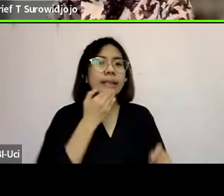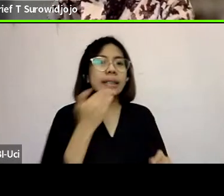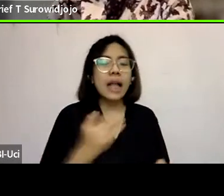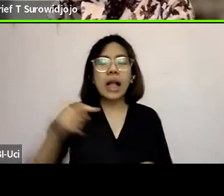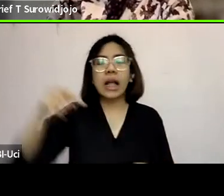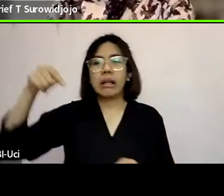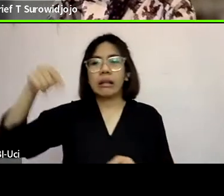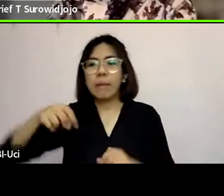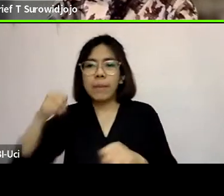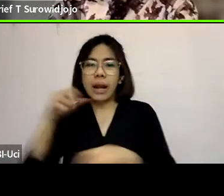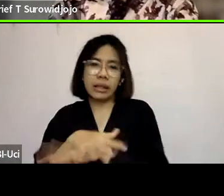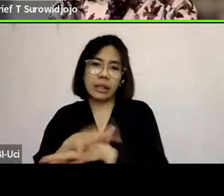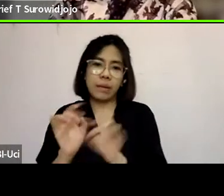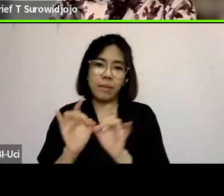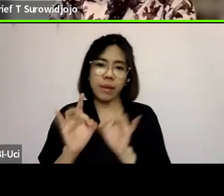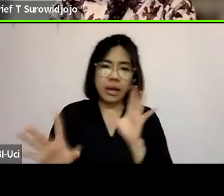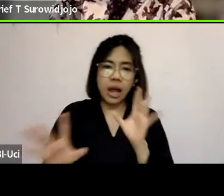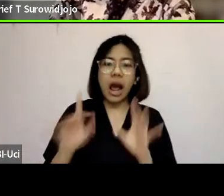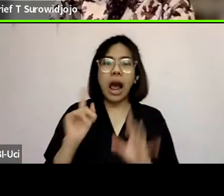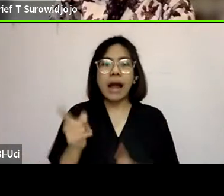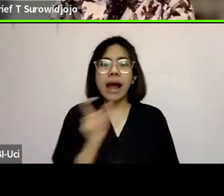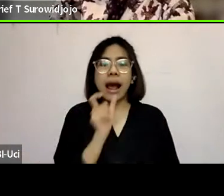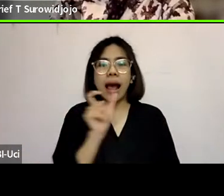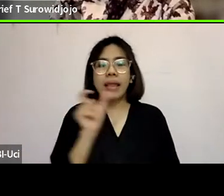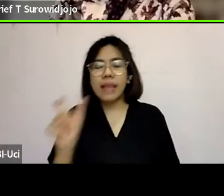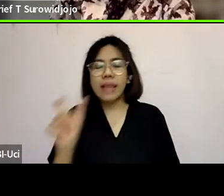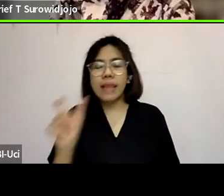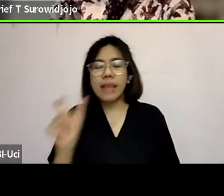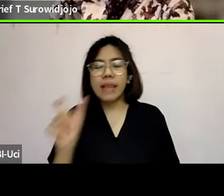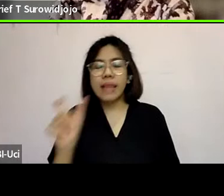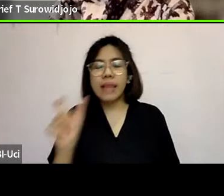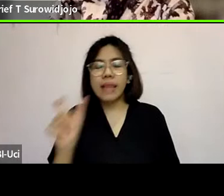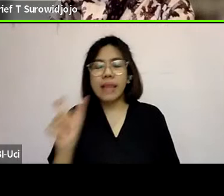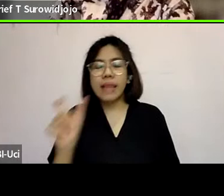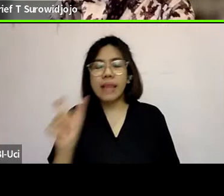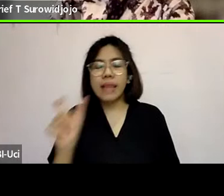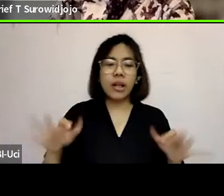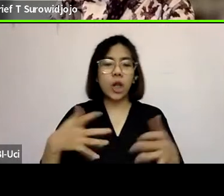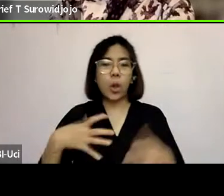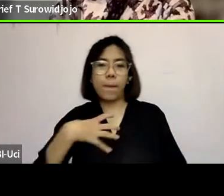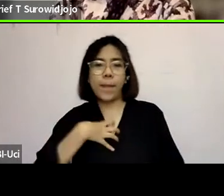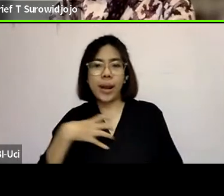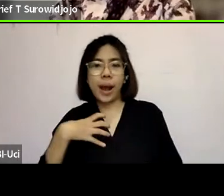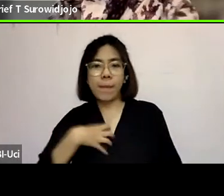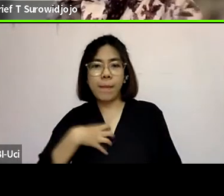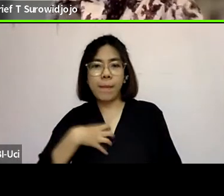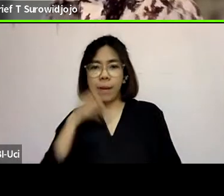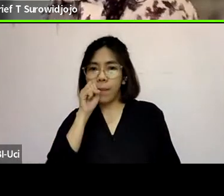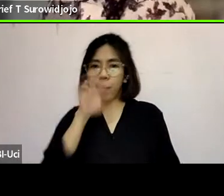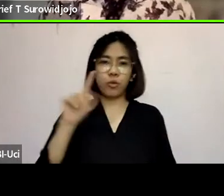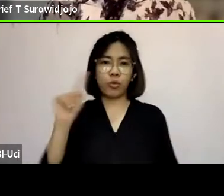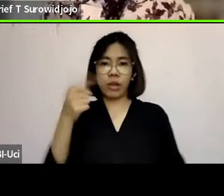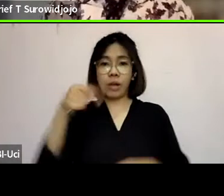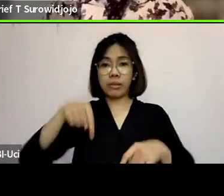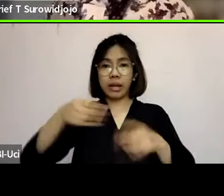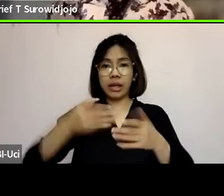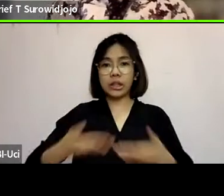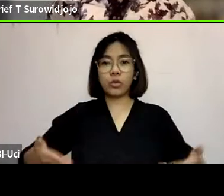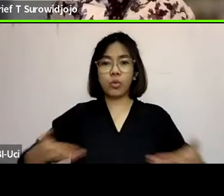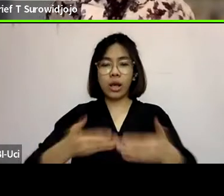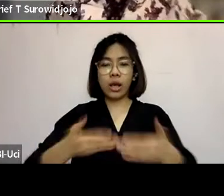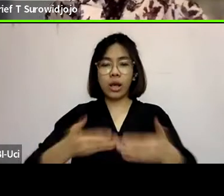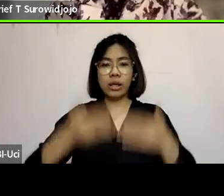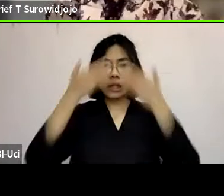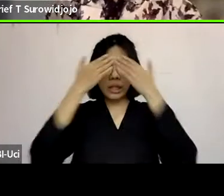hukum pidana penggunaan basah kalimat dan kata-kata lampi pernyataan pendapat di masyarakat demokratis harusnya dia menyatakan